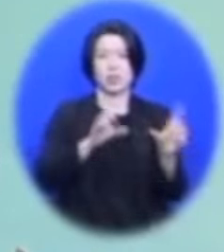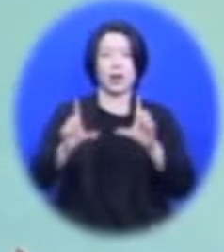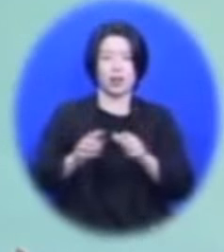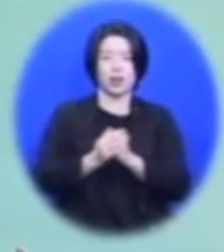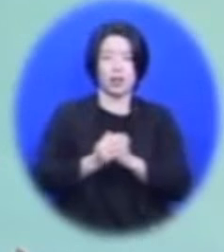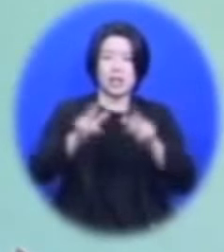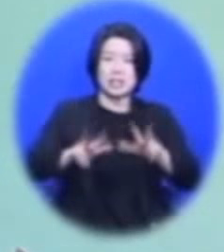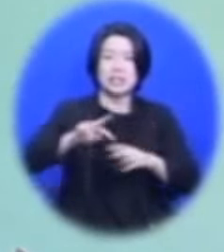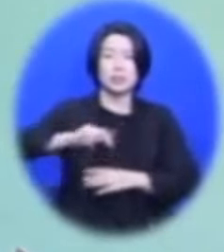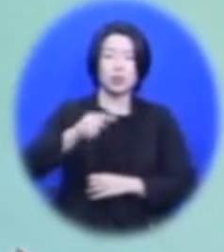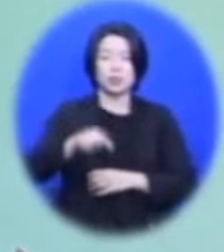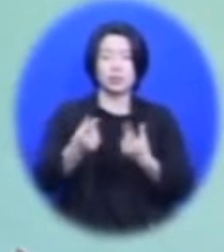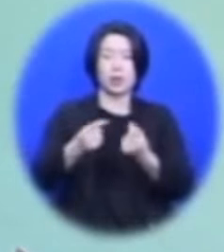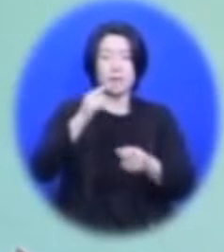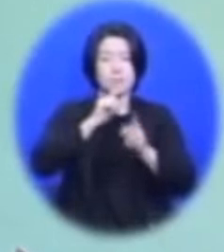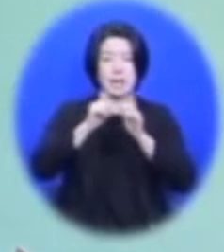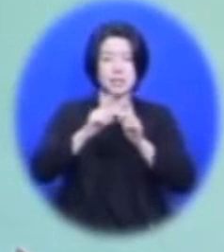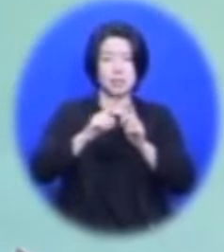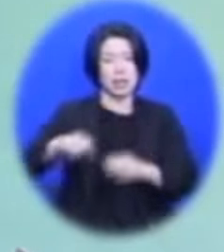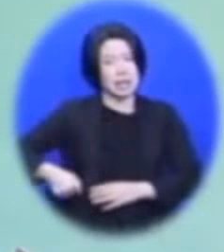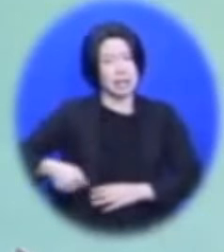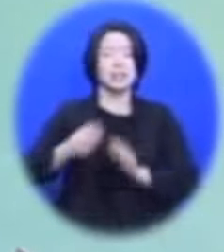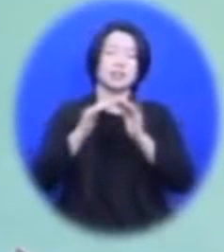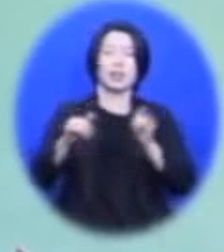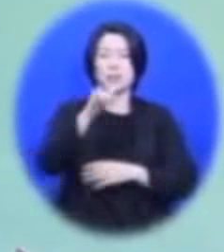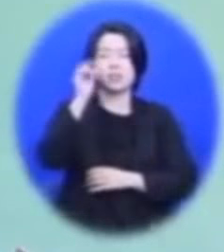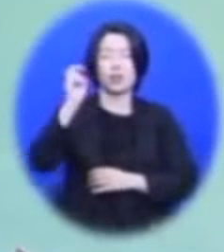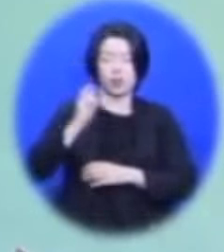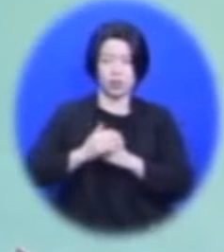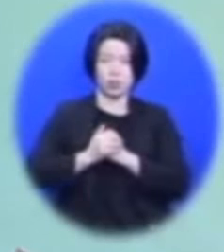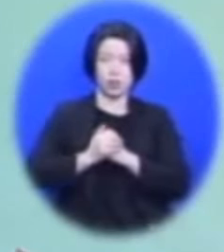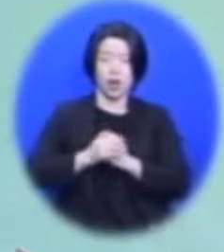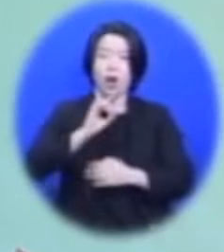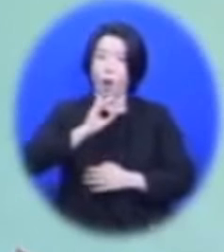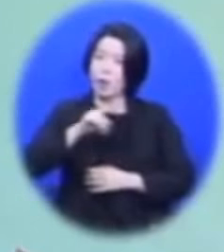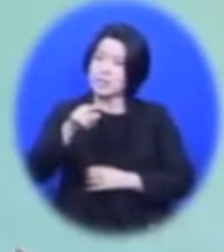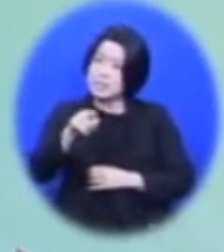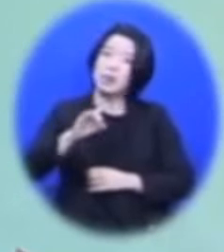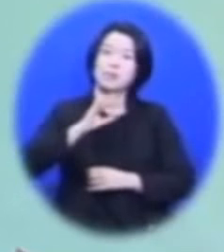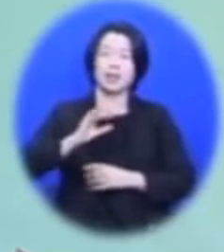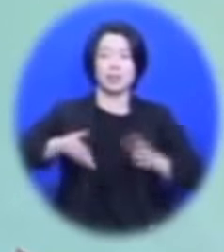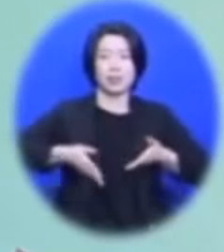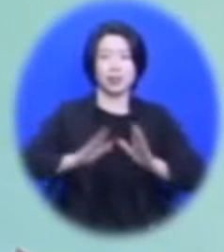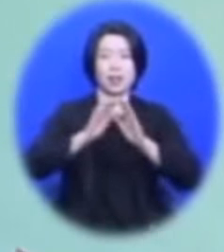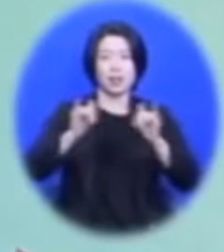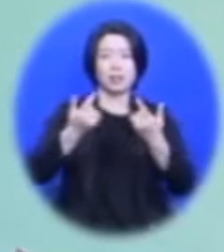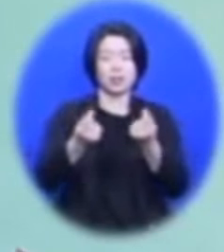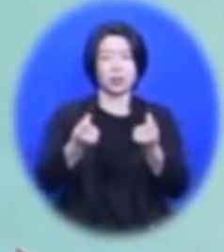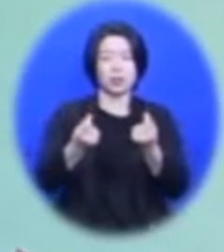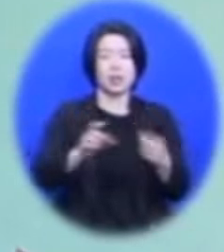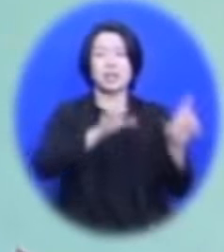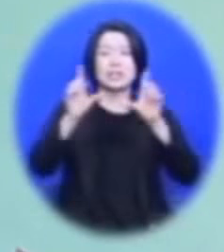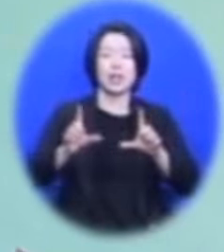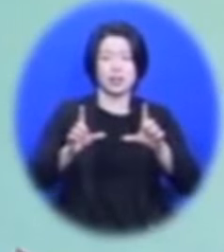지금도 그런 말씀에 마음이 찔리는 분이 있으실 거예요. 오직 그것만을 위해서 태어난 것처럼 그렇게